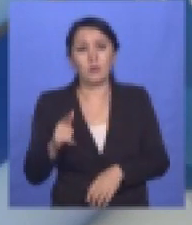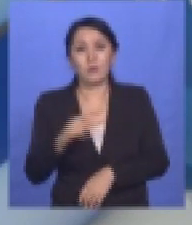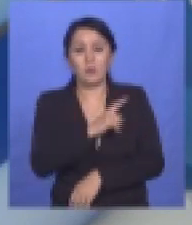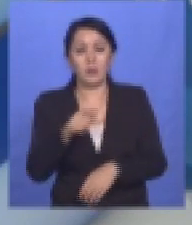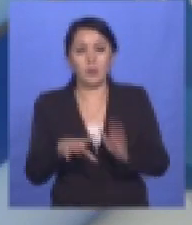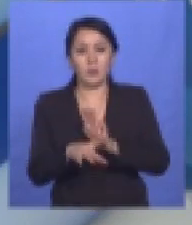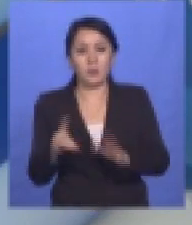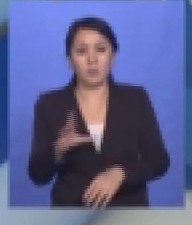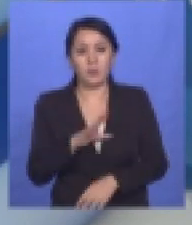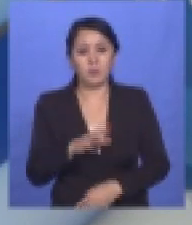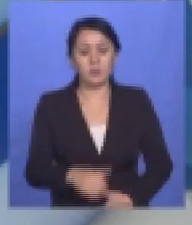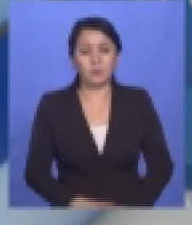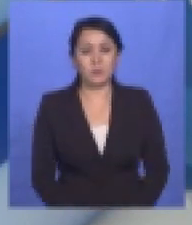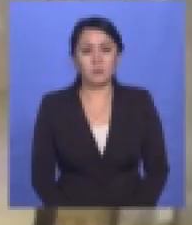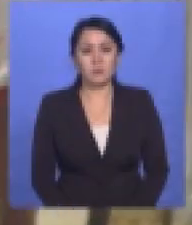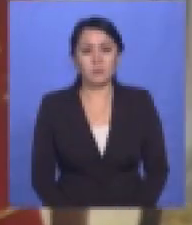шын мықтыны анықтады.